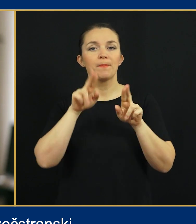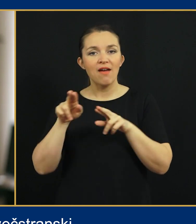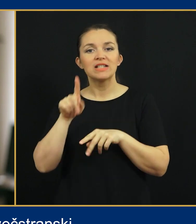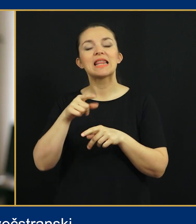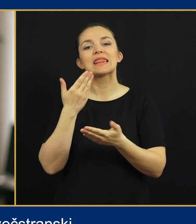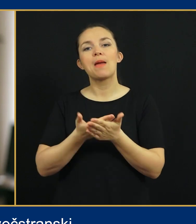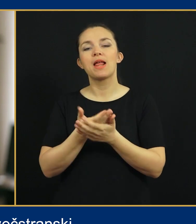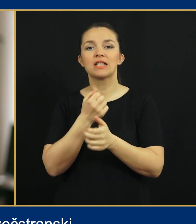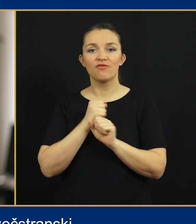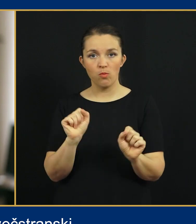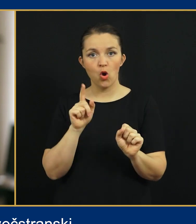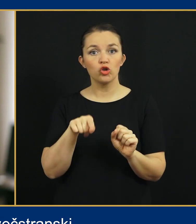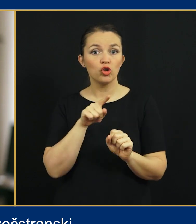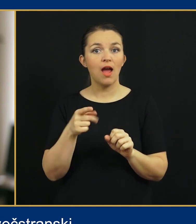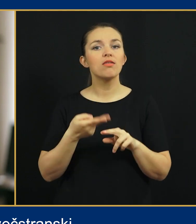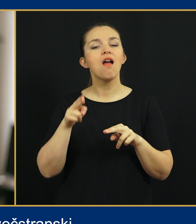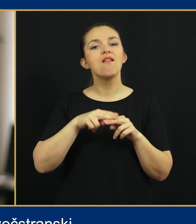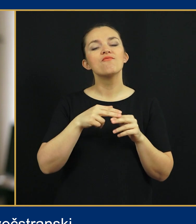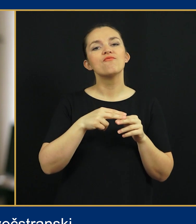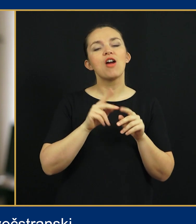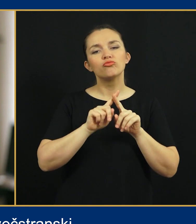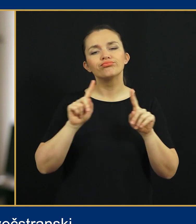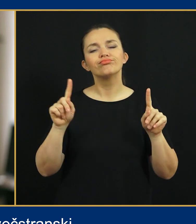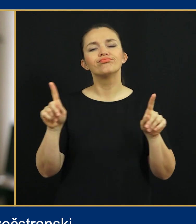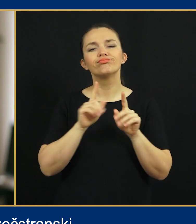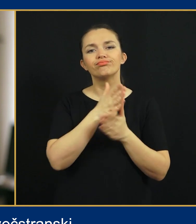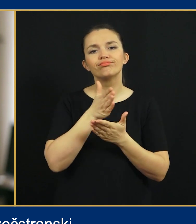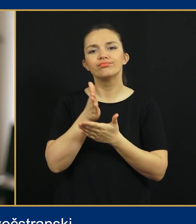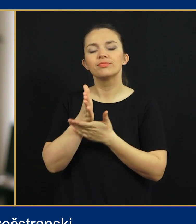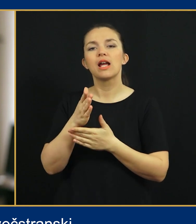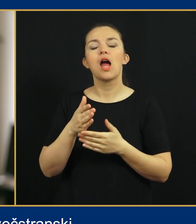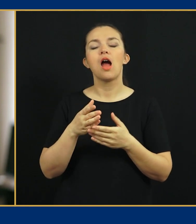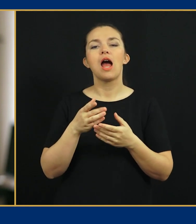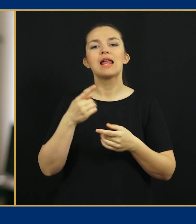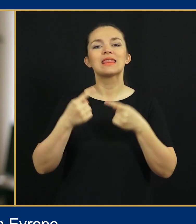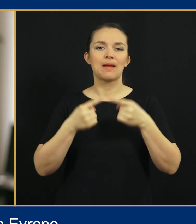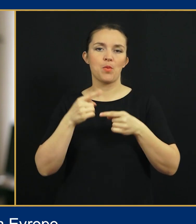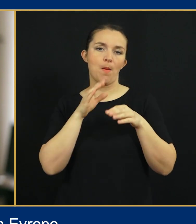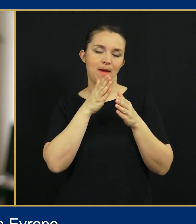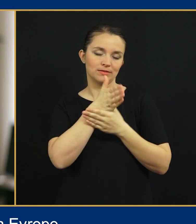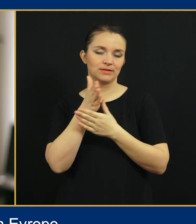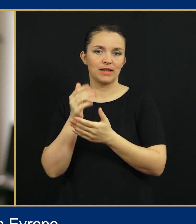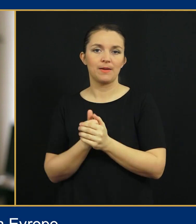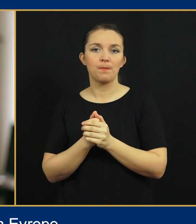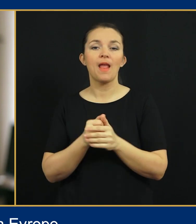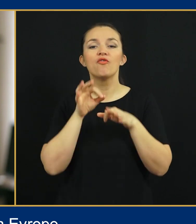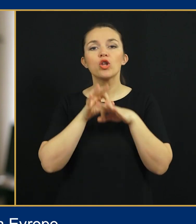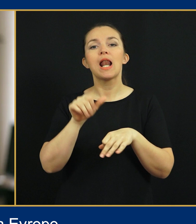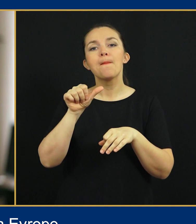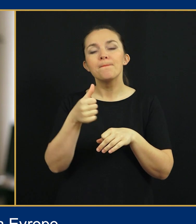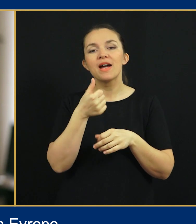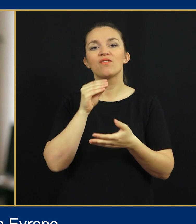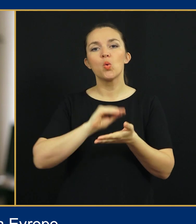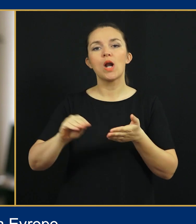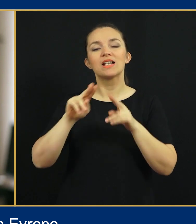temeljnih svoboščin ter večstranski multilateralni diplomaciji. Vodila je prvi urad Sveta Evrope